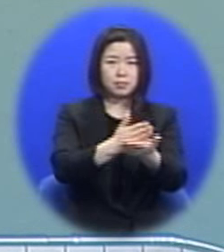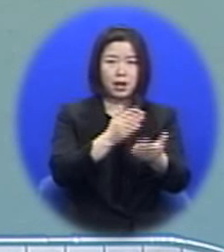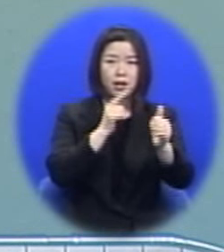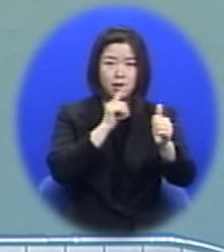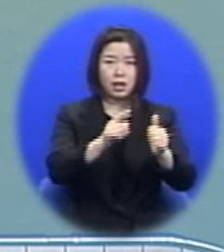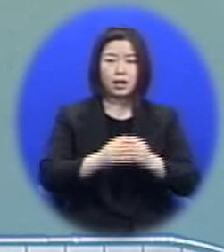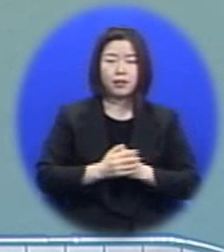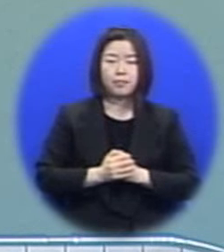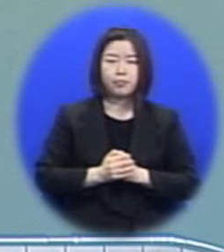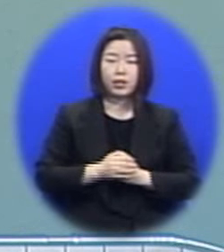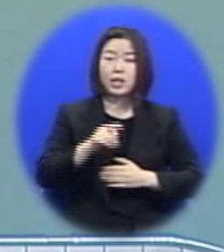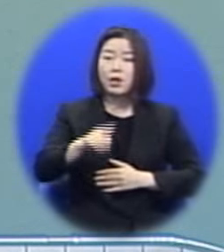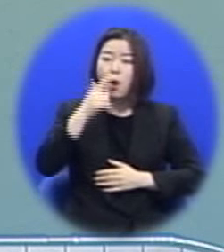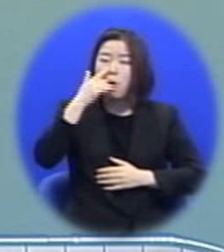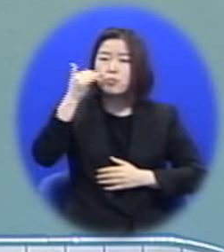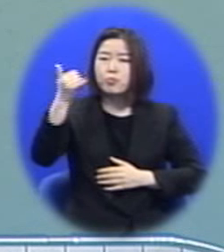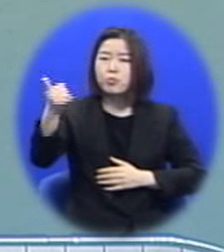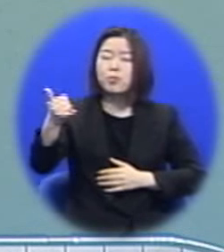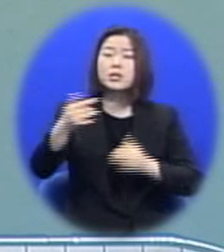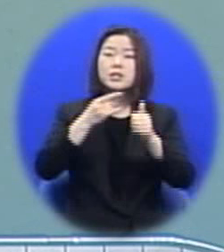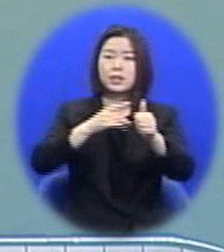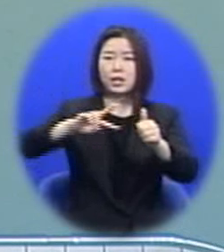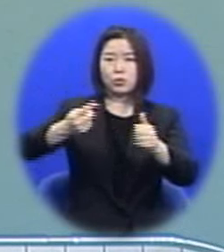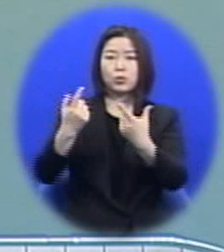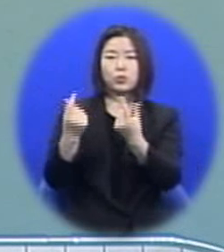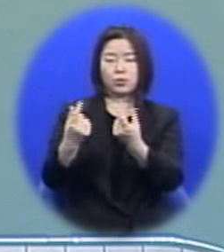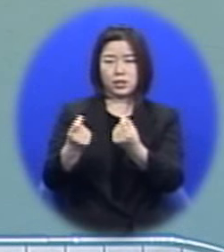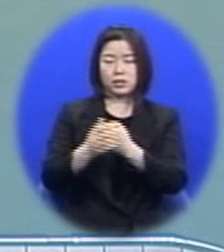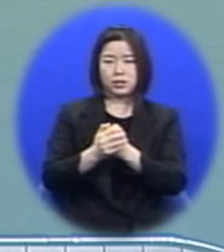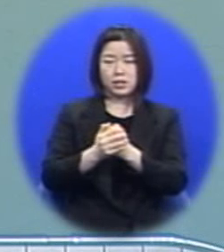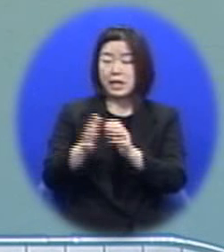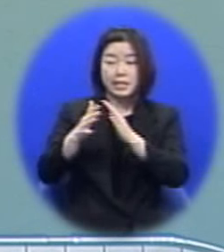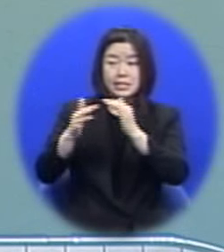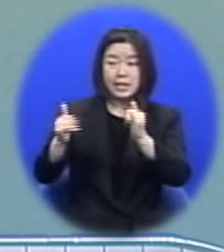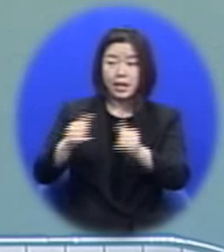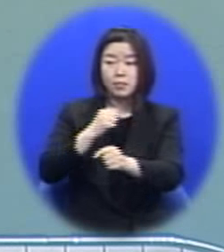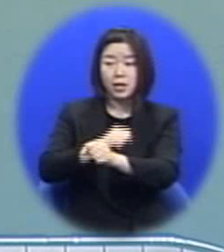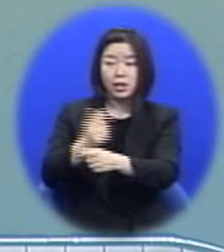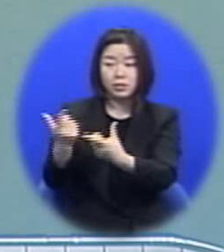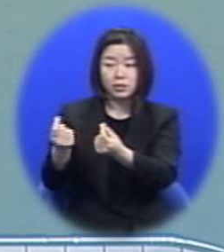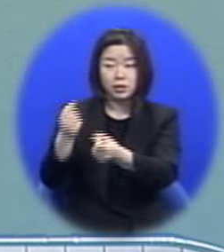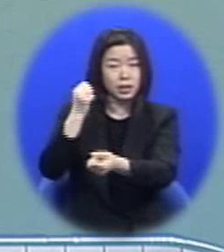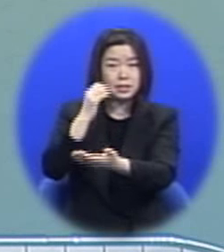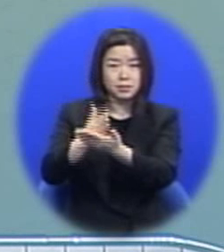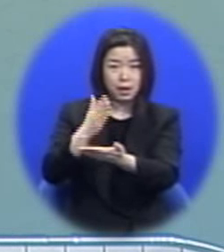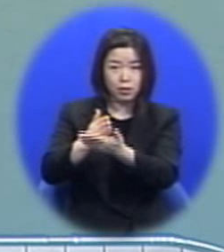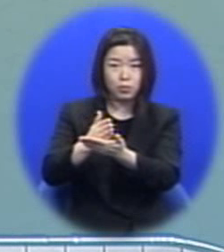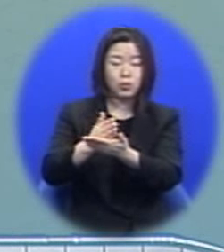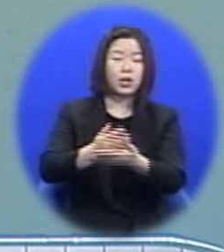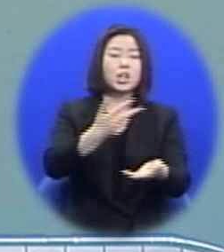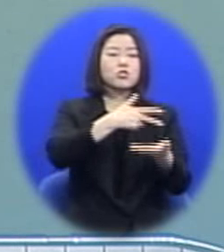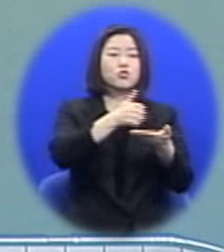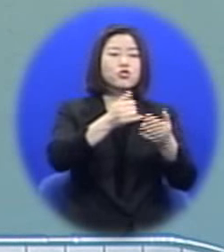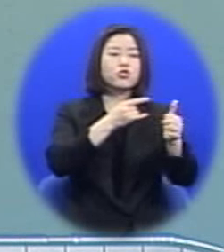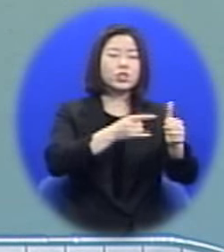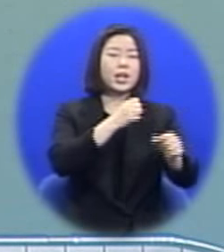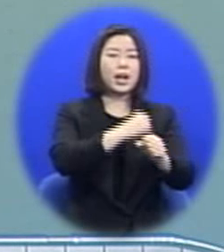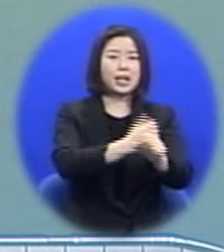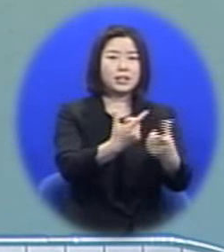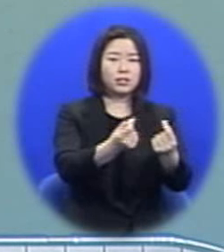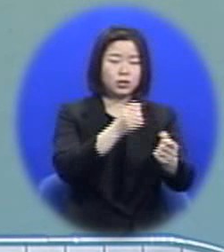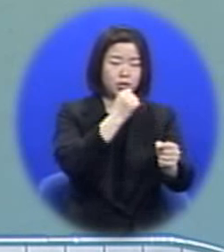이것을 부모님에게 적용하라는 거예요. 사람에게 하듯 하지 말고 죽게 하듯 하라. 어느